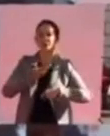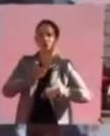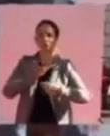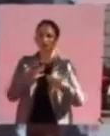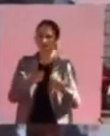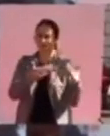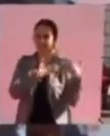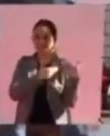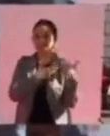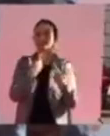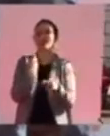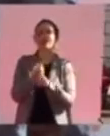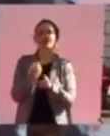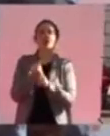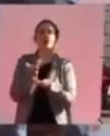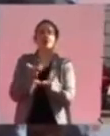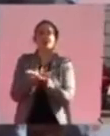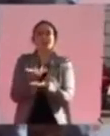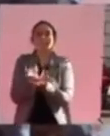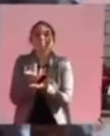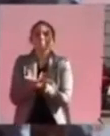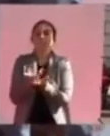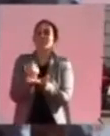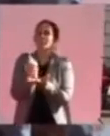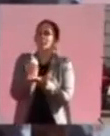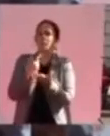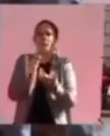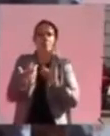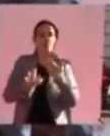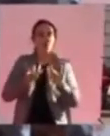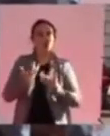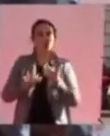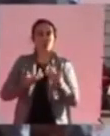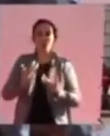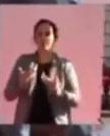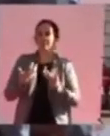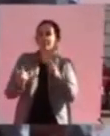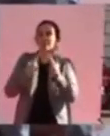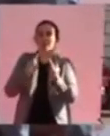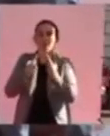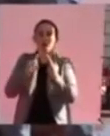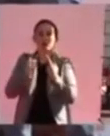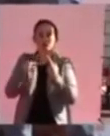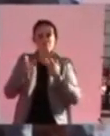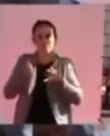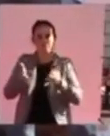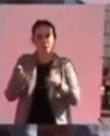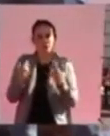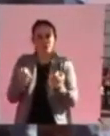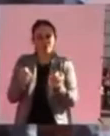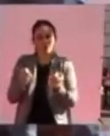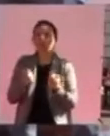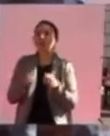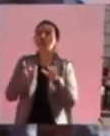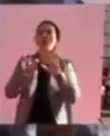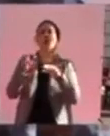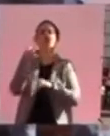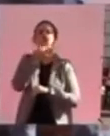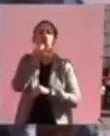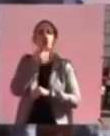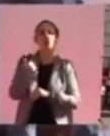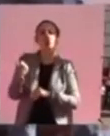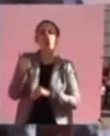dell'emozionante ed appassionato dibattito che si è svolto in diretta facebook l'otto ottobre sulla